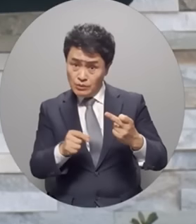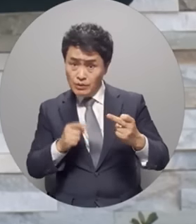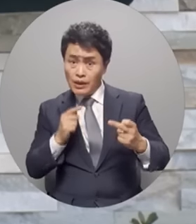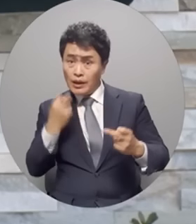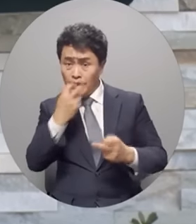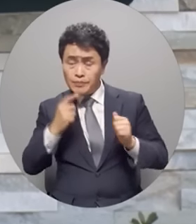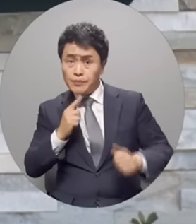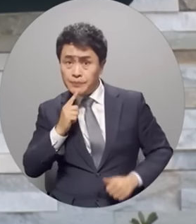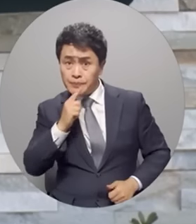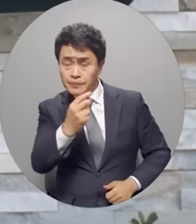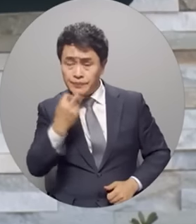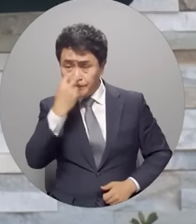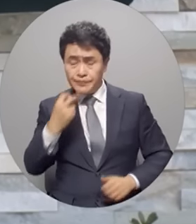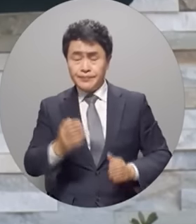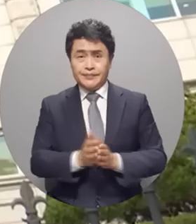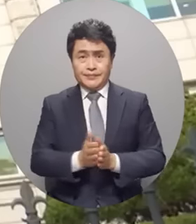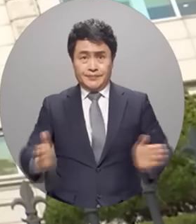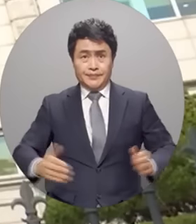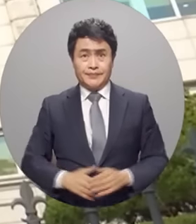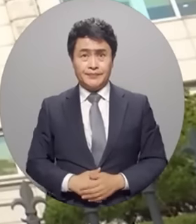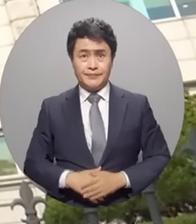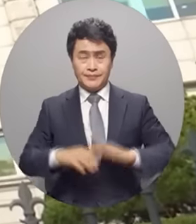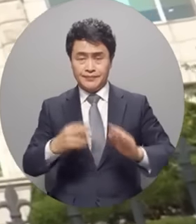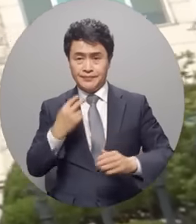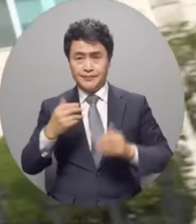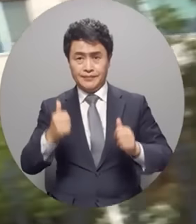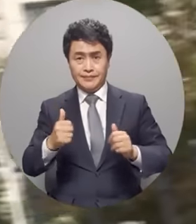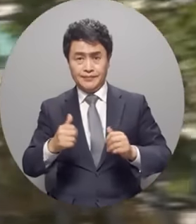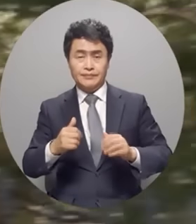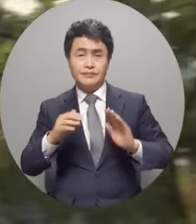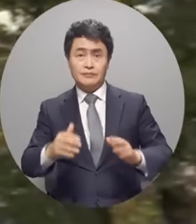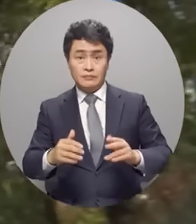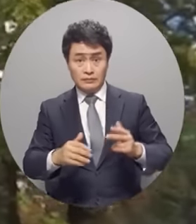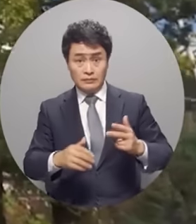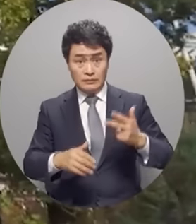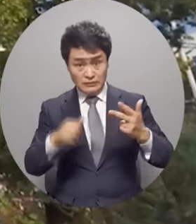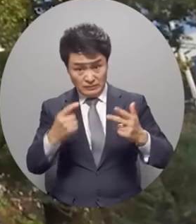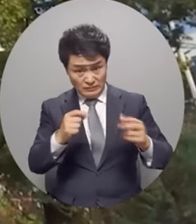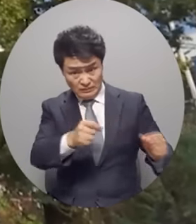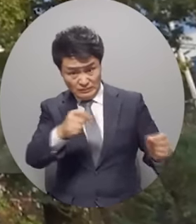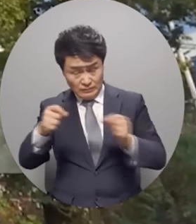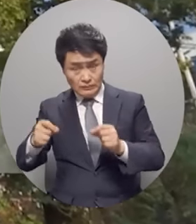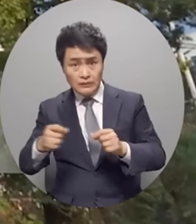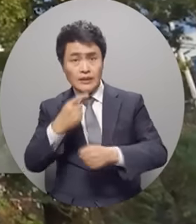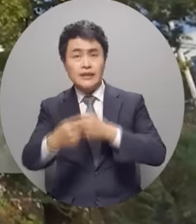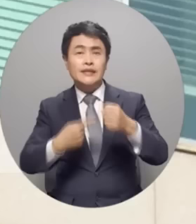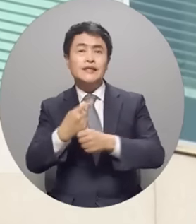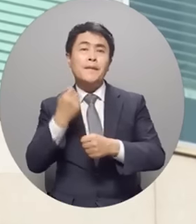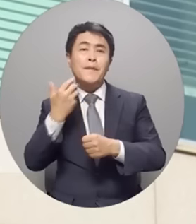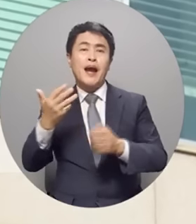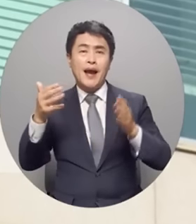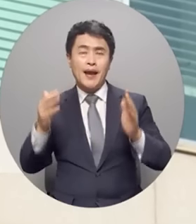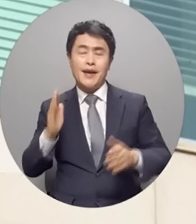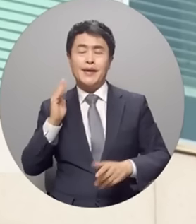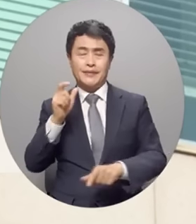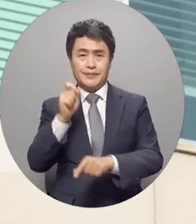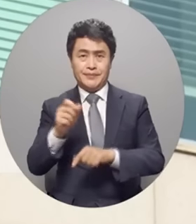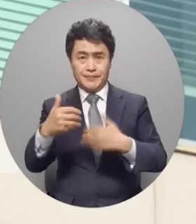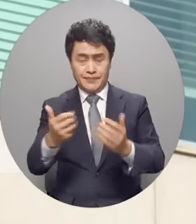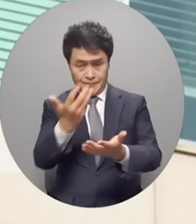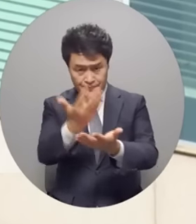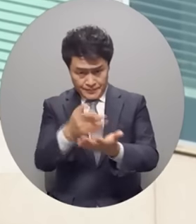감사원이 감사에 착수했습니다 감사 기간을 일곱 차례나 연장해온 감사원이 1년 8개월 만에 대통령실에